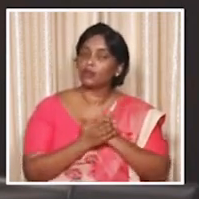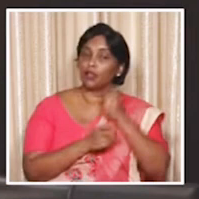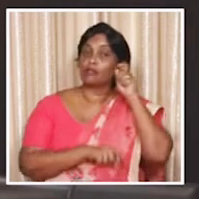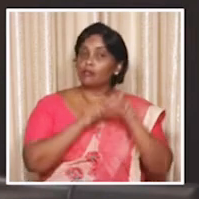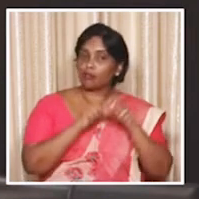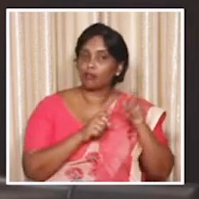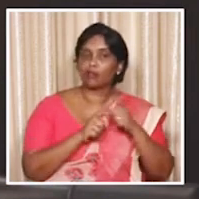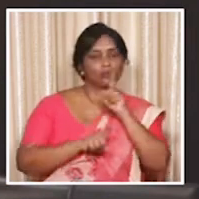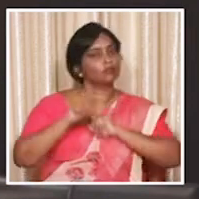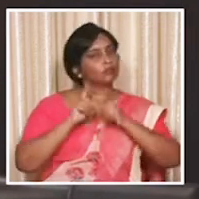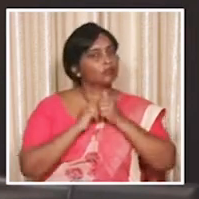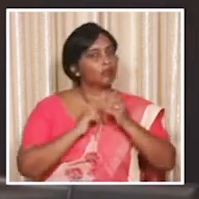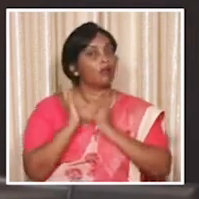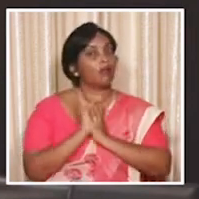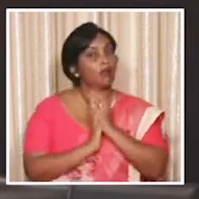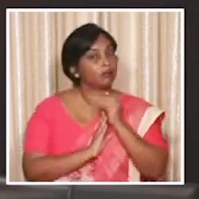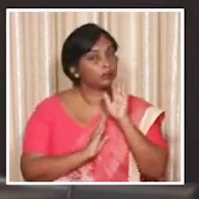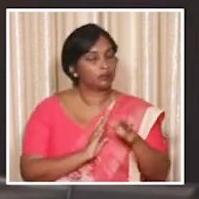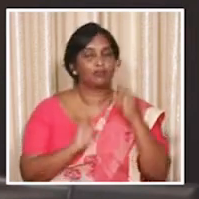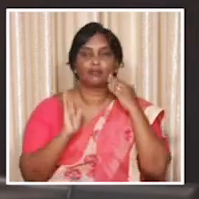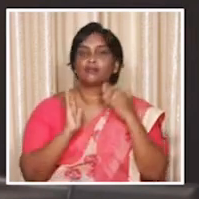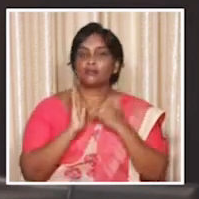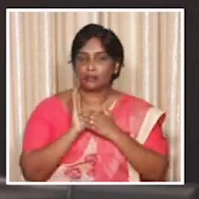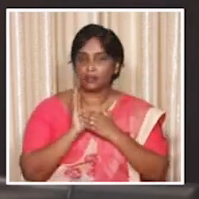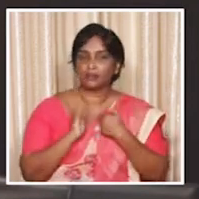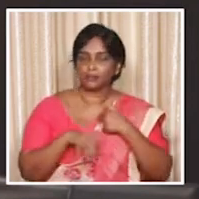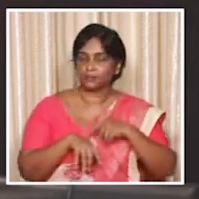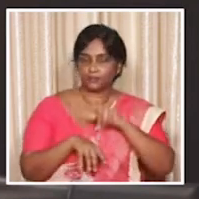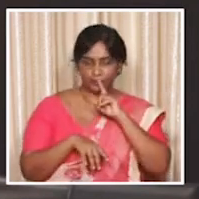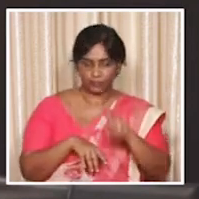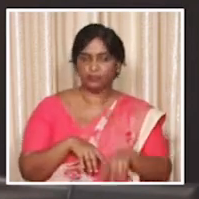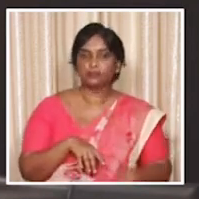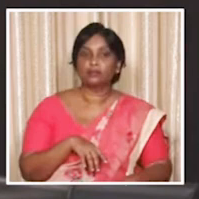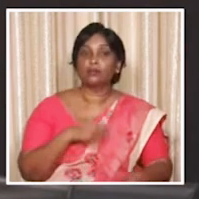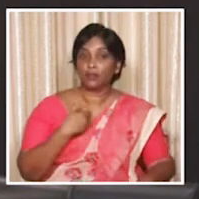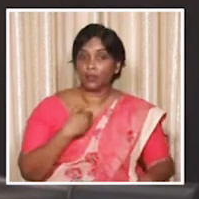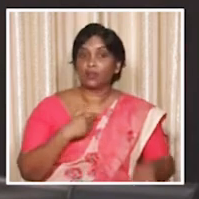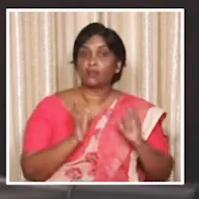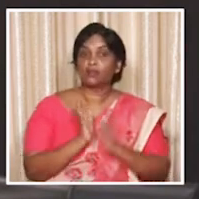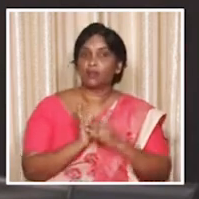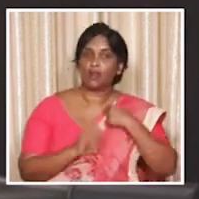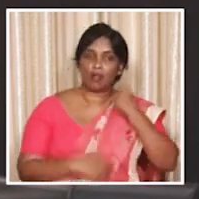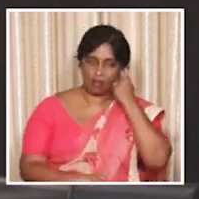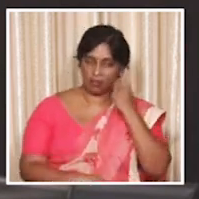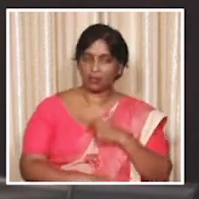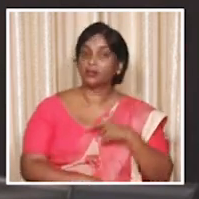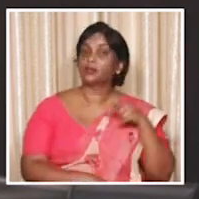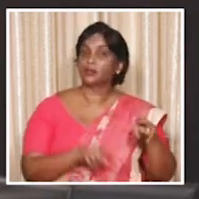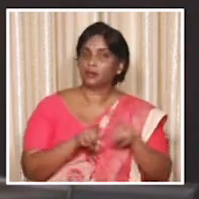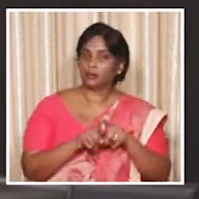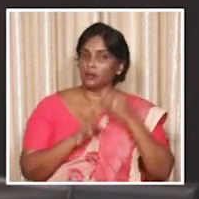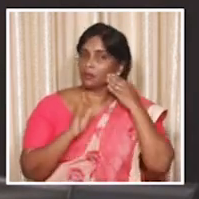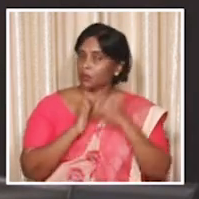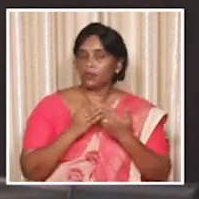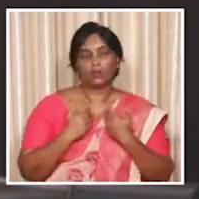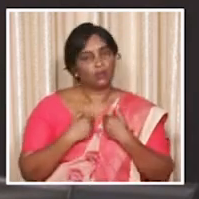ජනතාවට සාකච්ඡා කරන්න අයිතියක් තියෙන කාරණාවක් කියන එකත් මම මේ වෙලාවේ මතක් කරනවා. ඒක තමයි අපේ කමිටුවේ මතය වෙන්නේ. ඒ වගේම මේ සඳහා